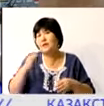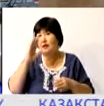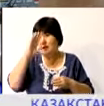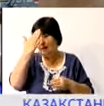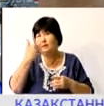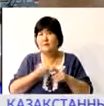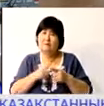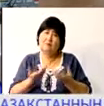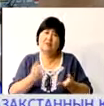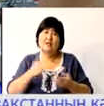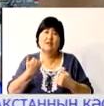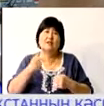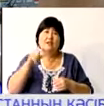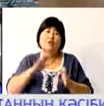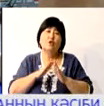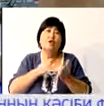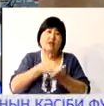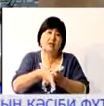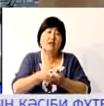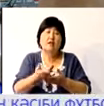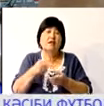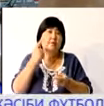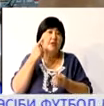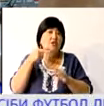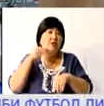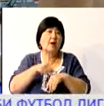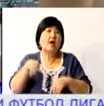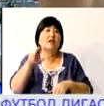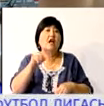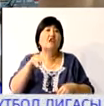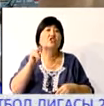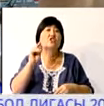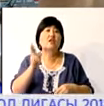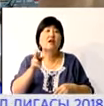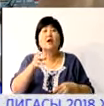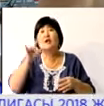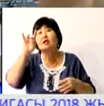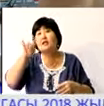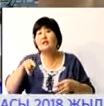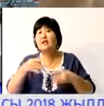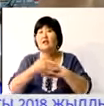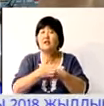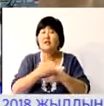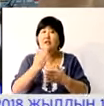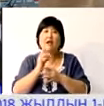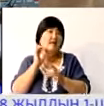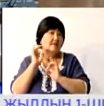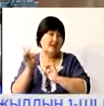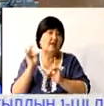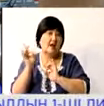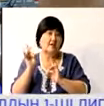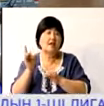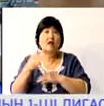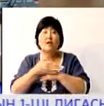движения дейді, яғни адамның қимылын бақылайтын датчик бірінші іске қосылады және де есік терезеде орнатылған сигнализация. Егер